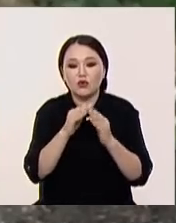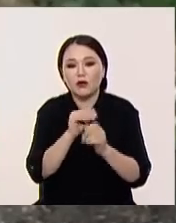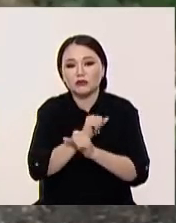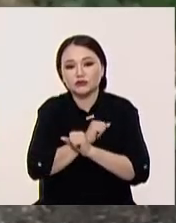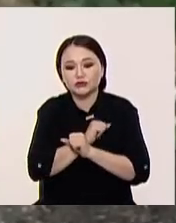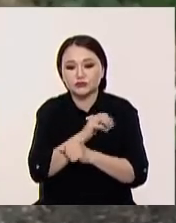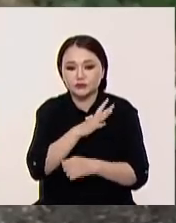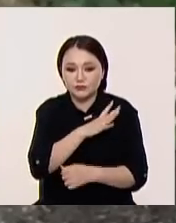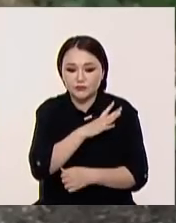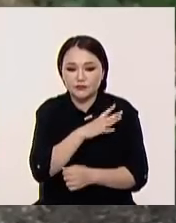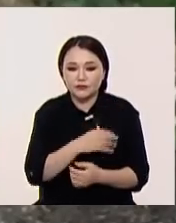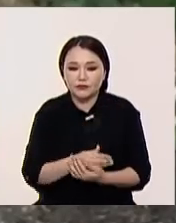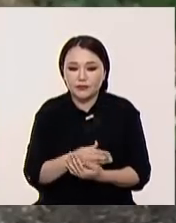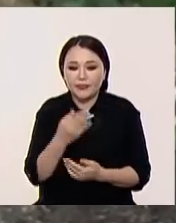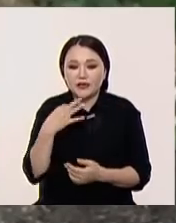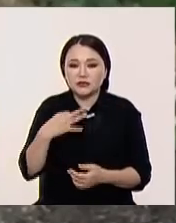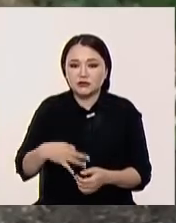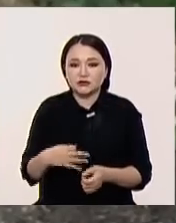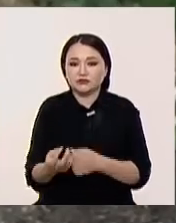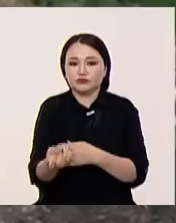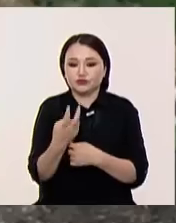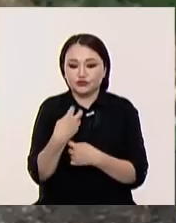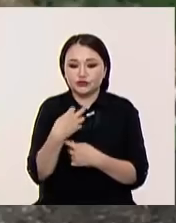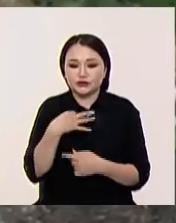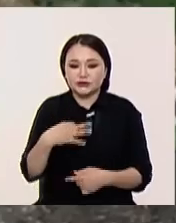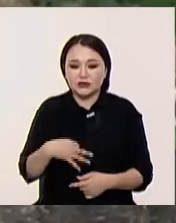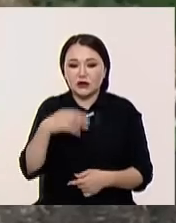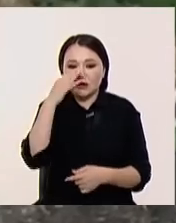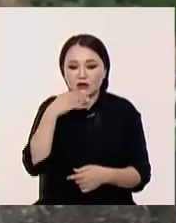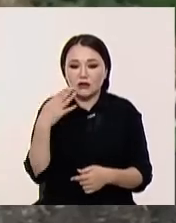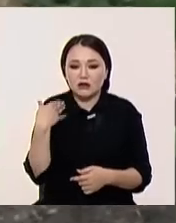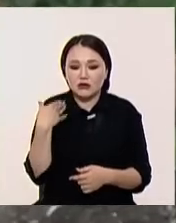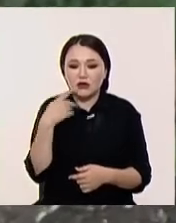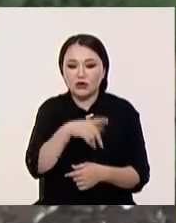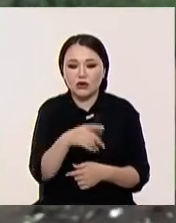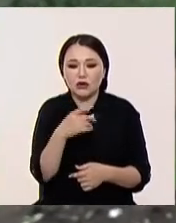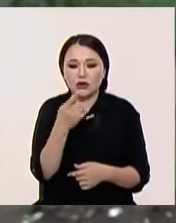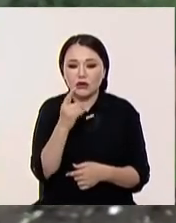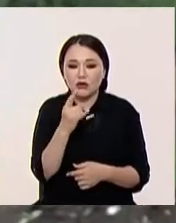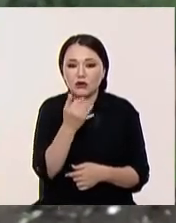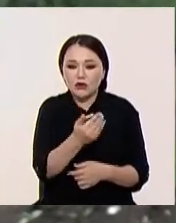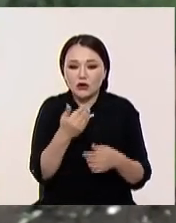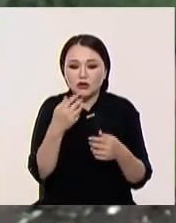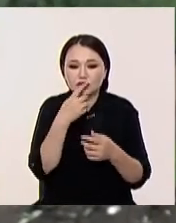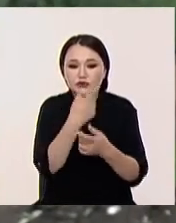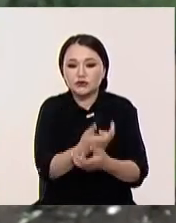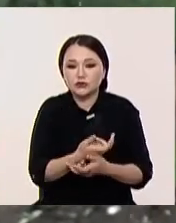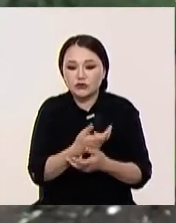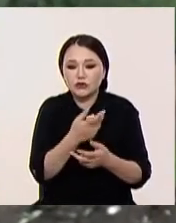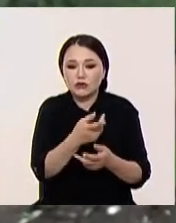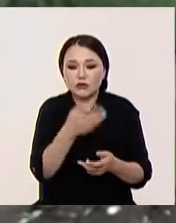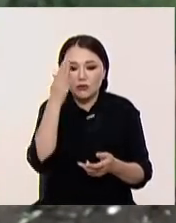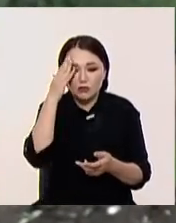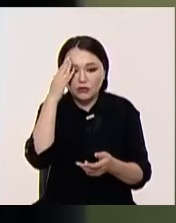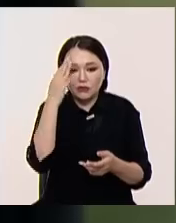отқам. Олым келіп, әке-әке ана жерде кішкентай нәрестенің сүйегі жатыр, бас